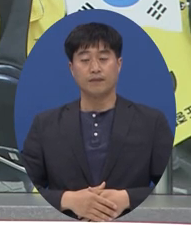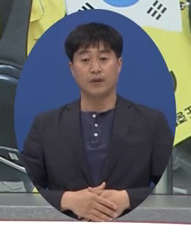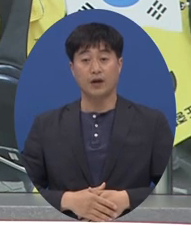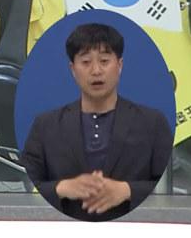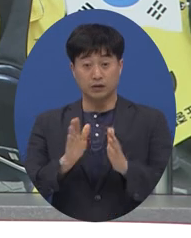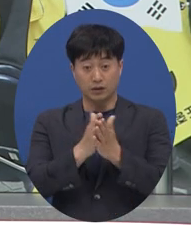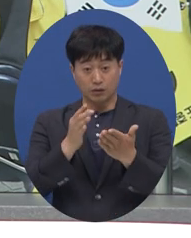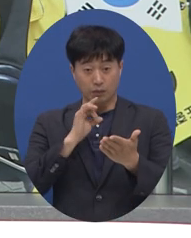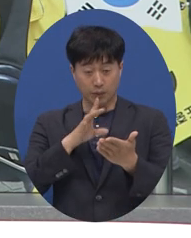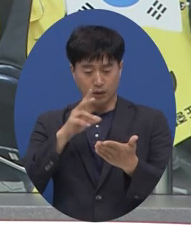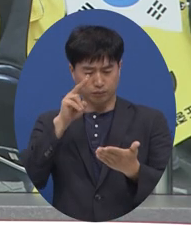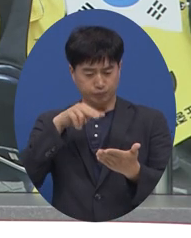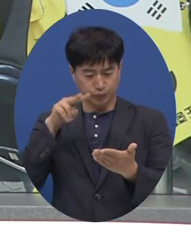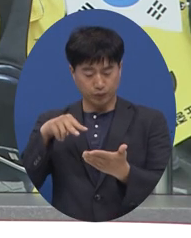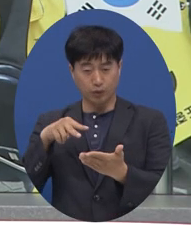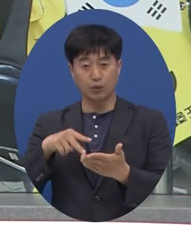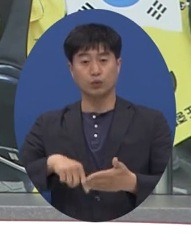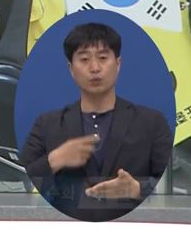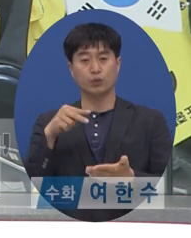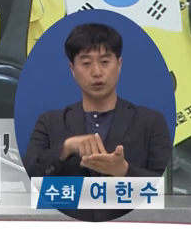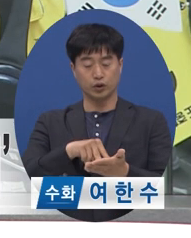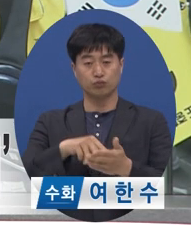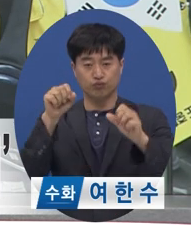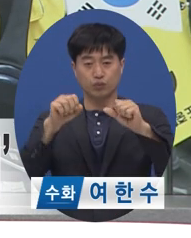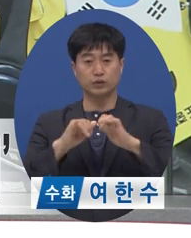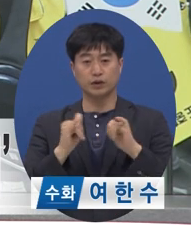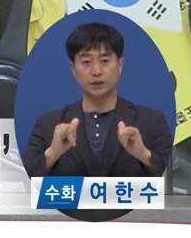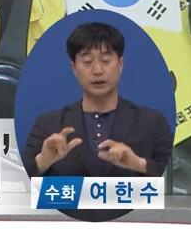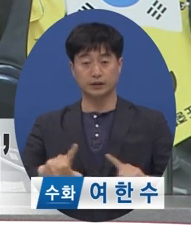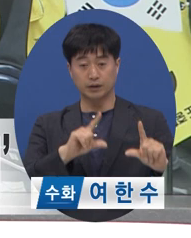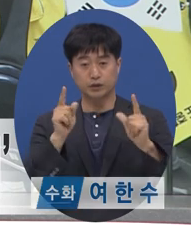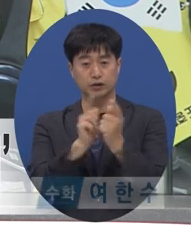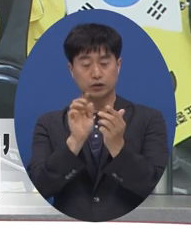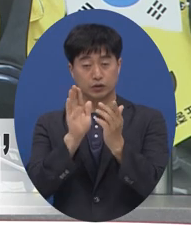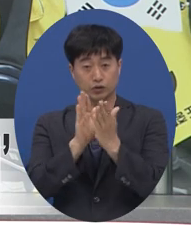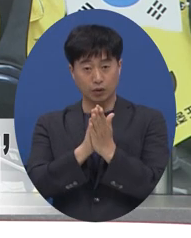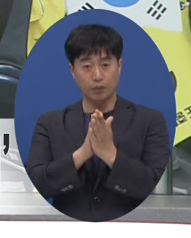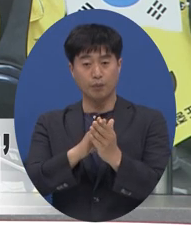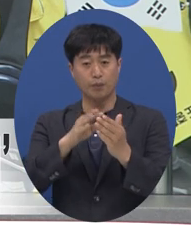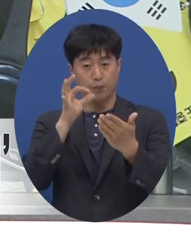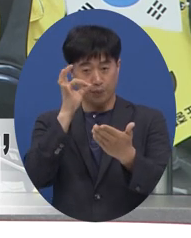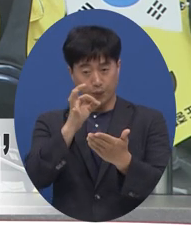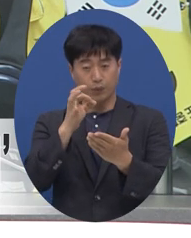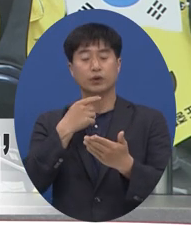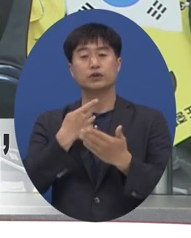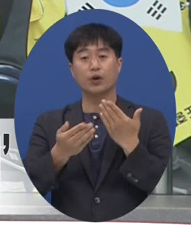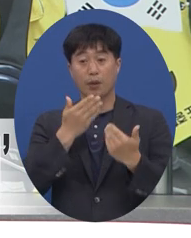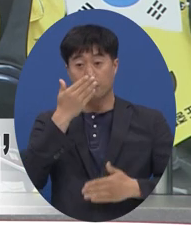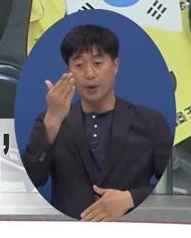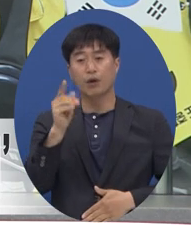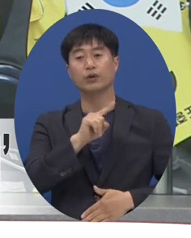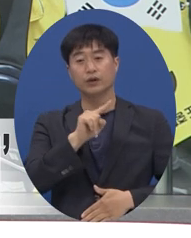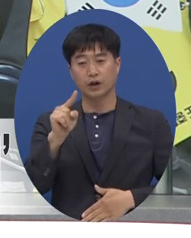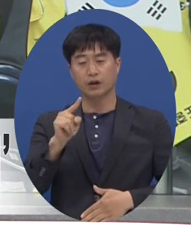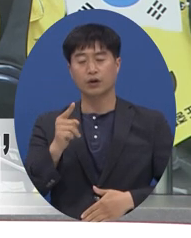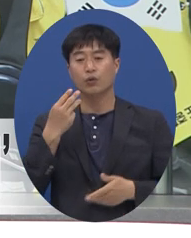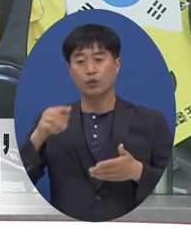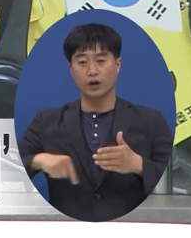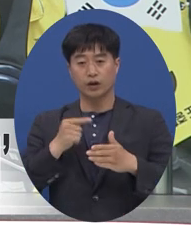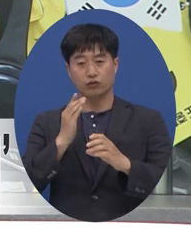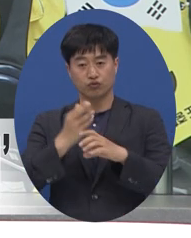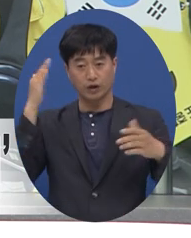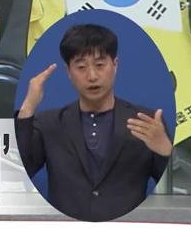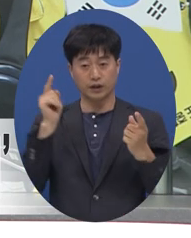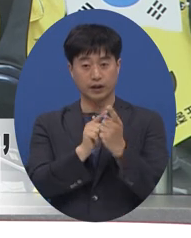교과서에서만 보던 독립운동과 의 삶을 직접 보고 체험해 볼 수 있다면 어떨까요 경기도는 도내 중학생들을